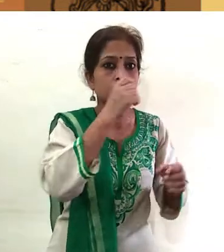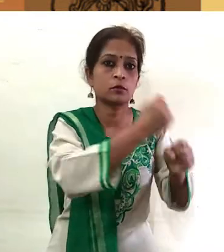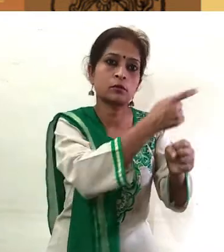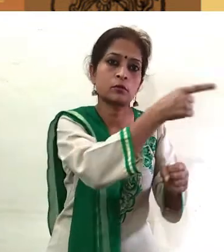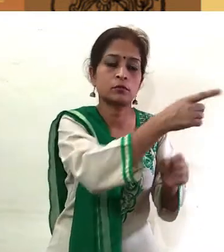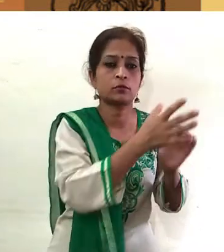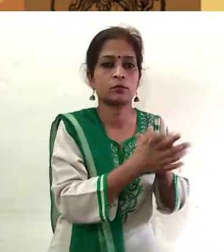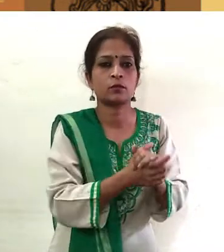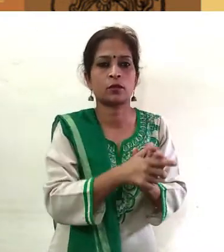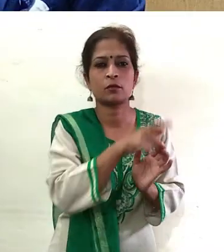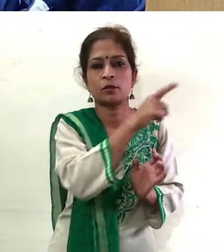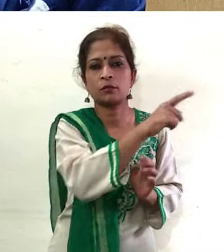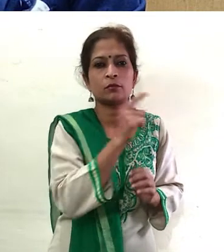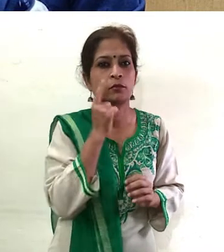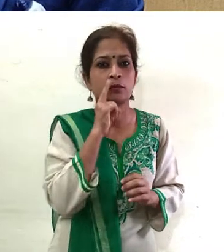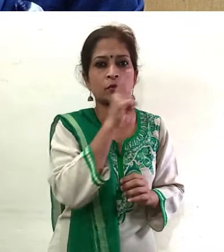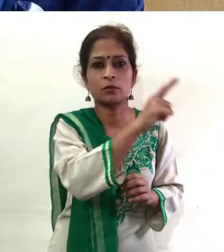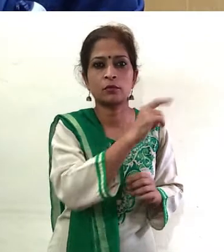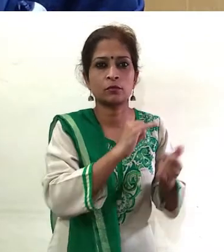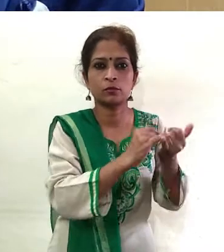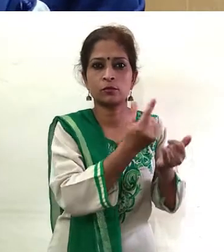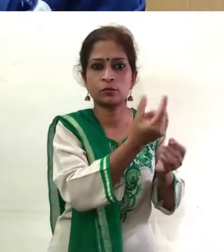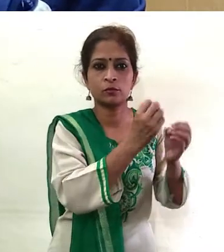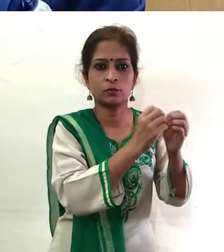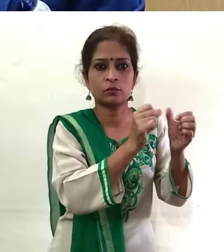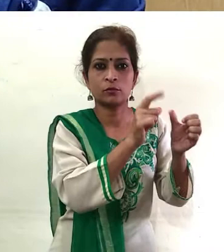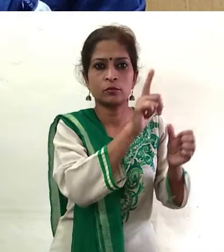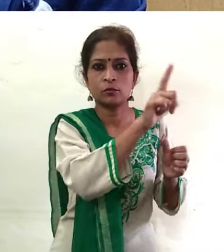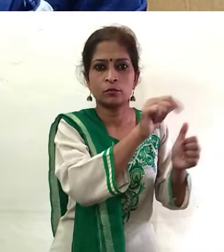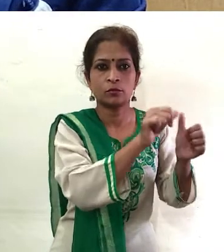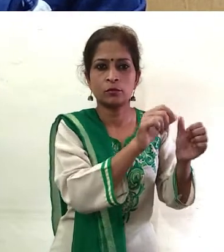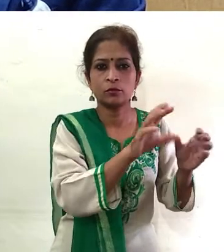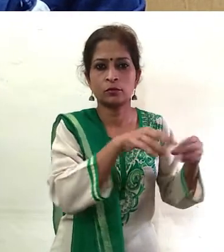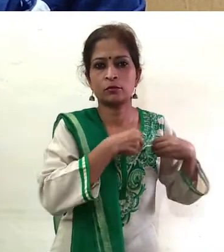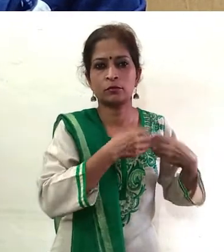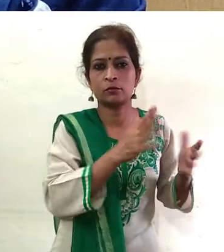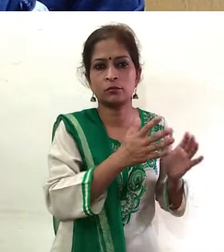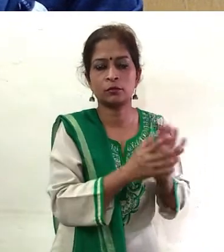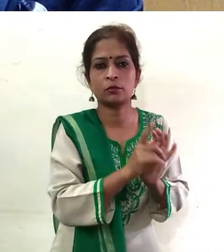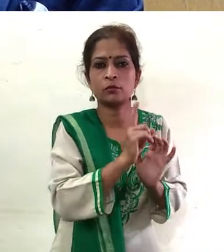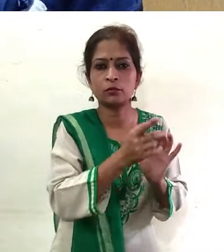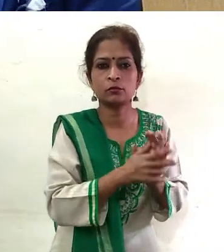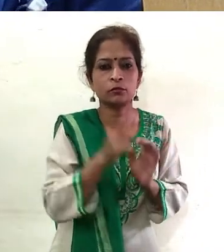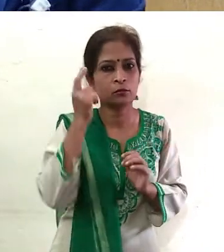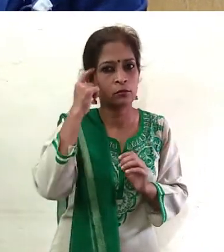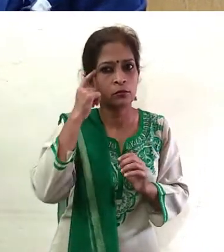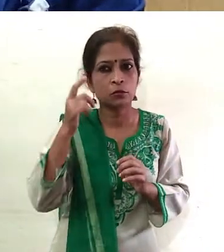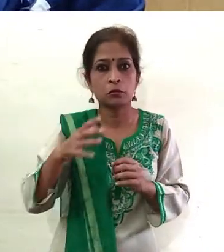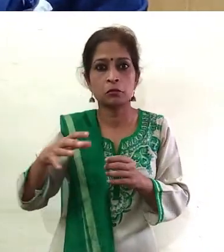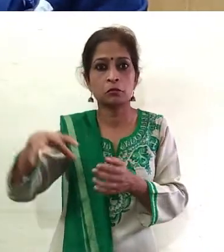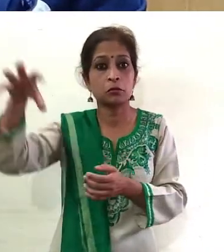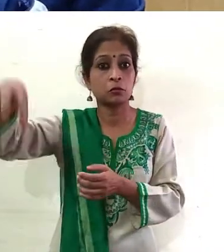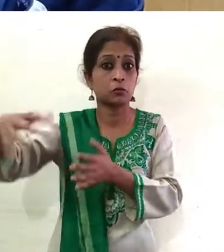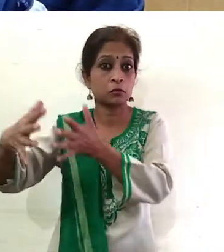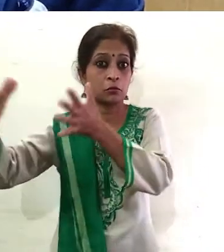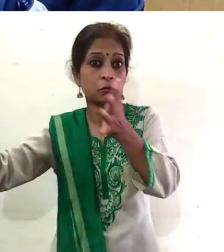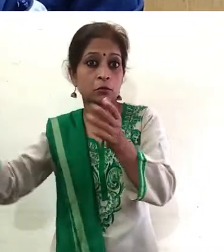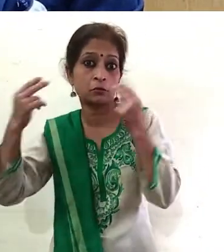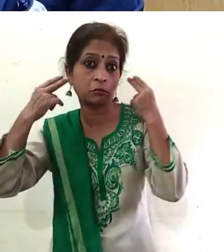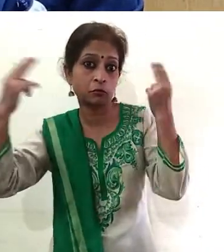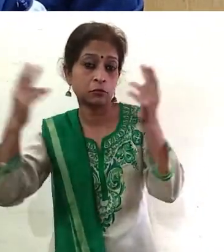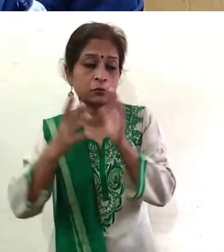फिर भी इतना शक्तिशाली राज्य पूरे भारतवर्ष के ऊपर देश का आधिपत्य था मना नहीं कर पाए